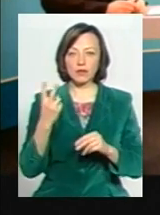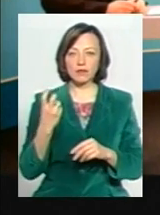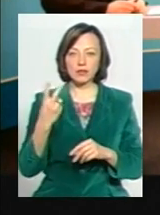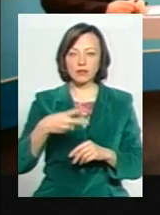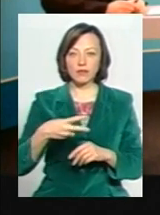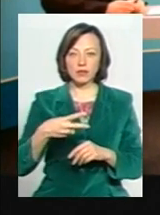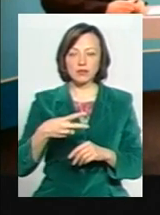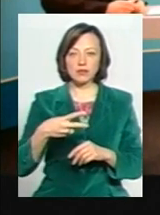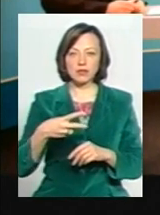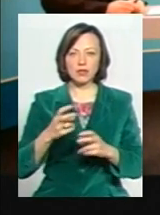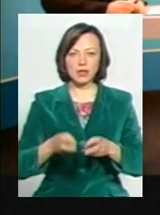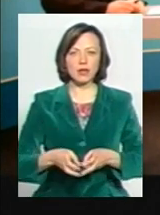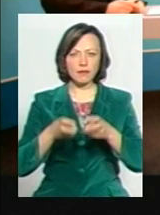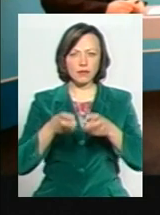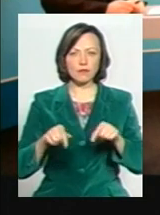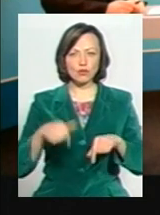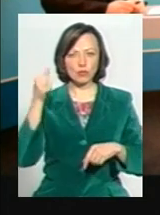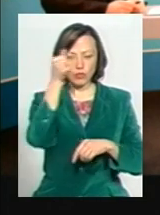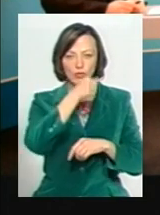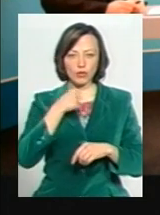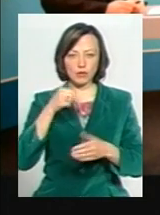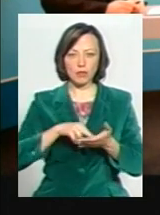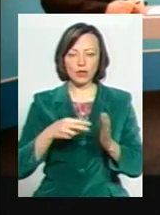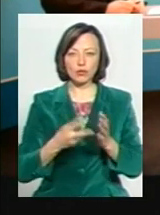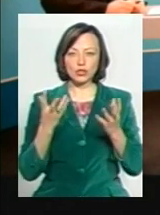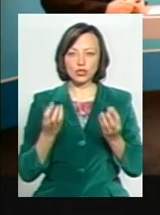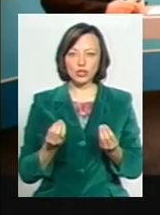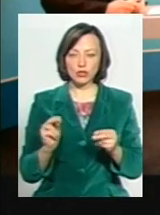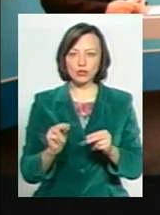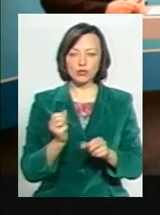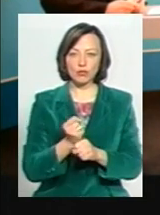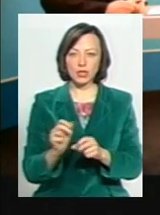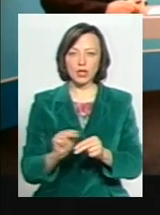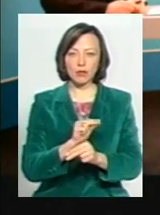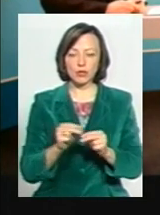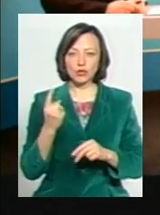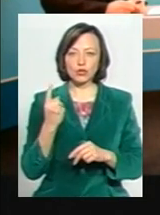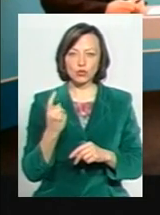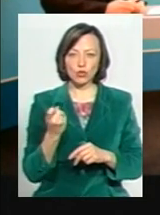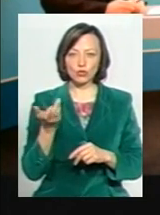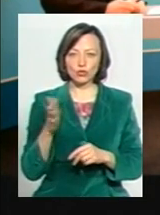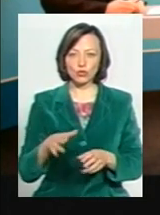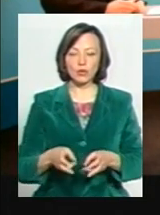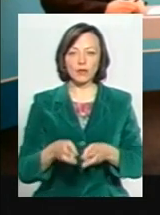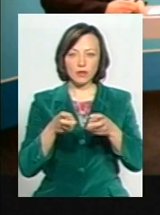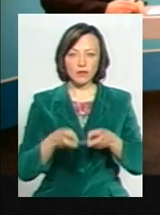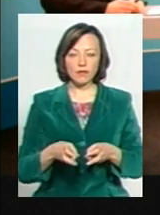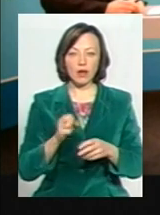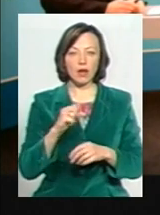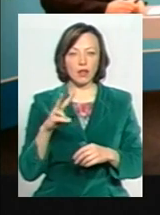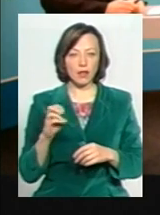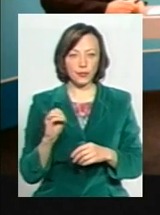223 ліфти. В цьому році плануємо ще зробити ремонт 100 підйомників. От,